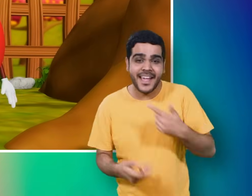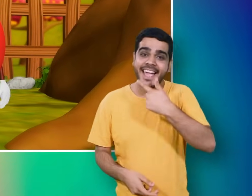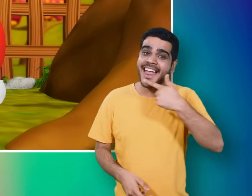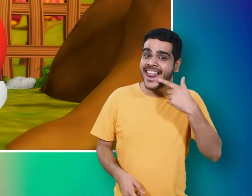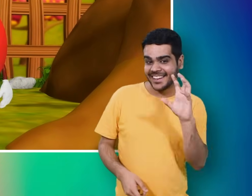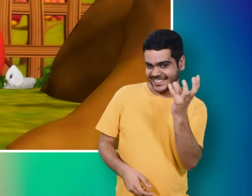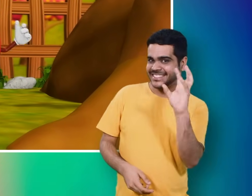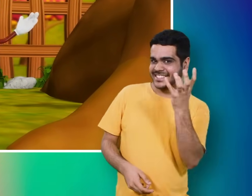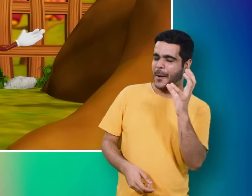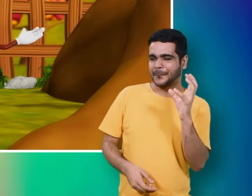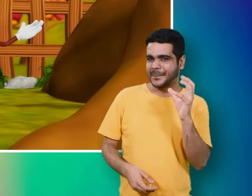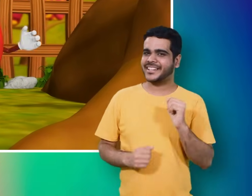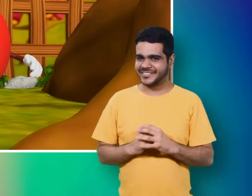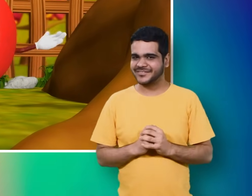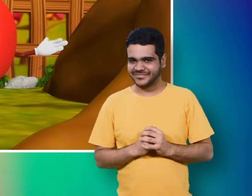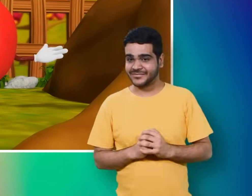से अनार,